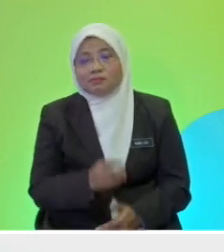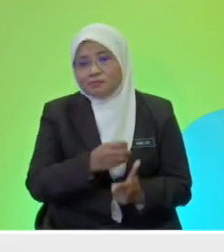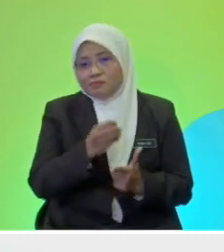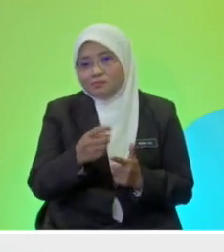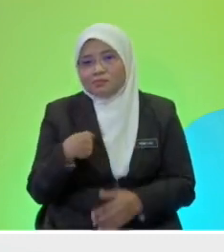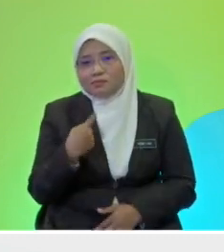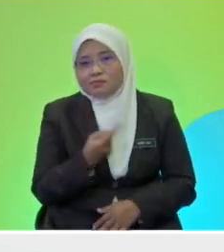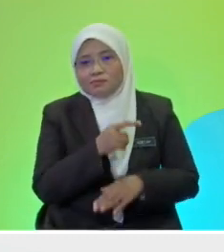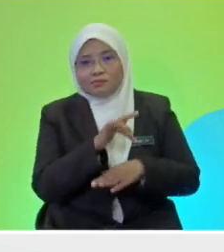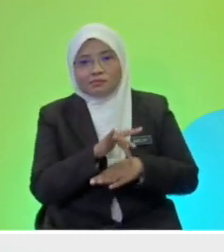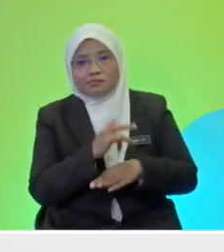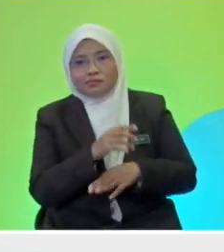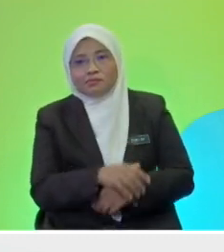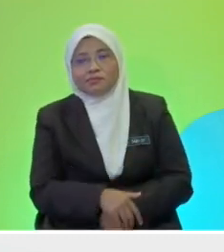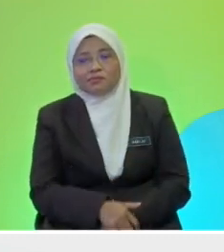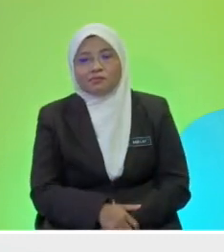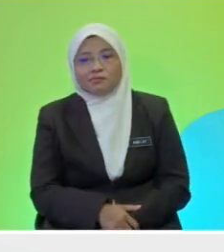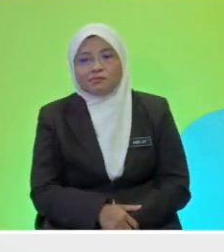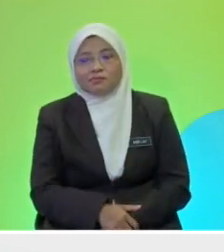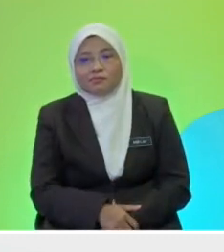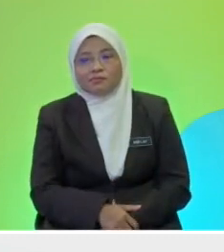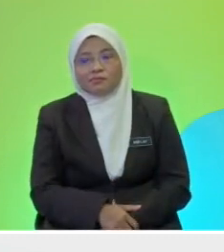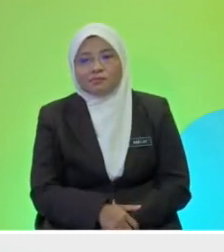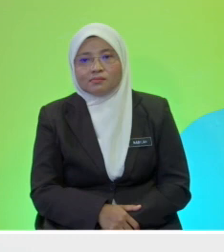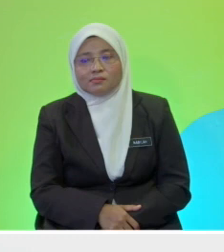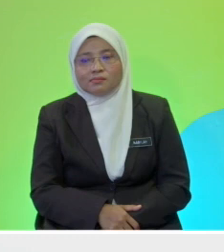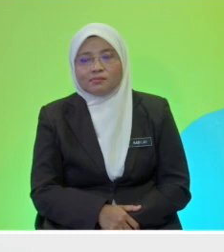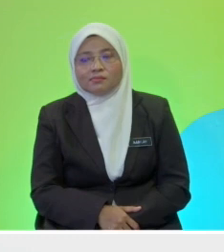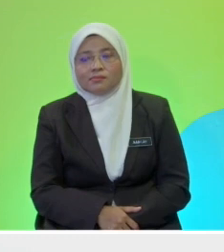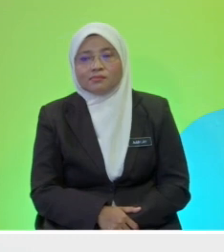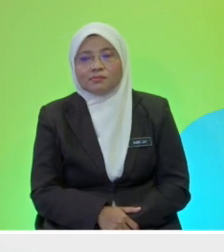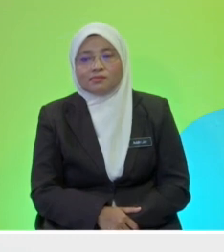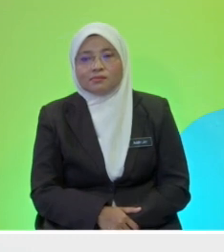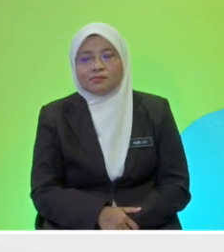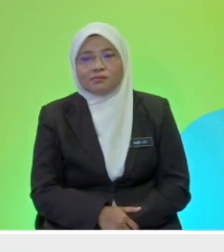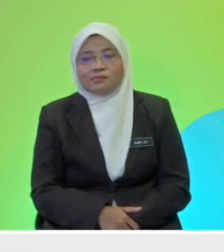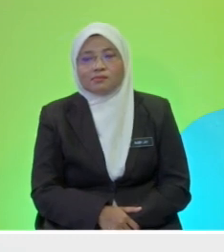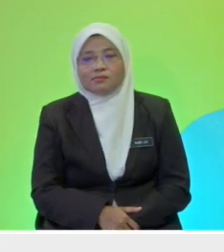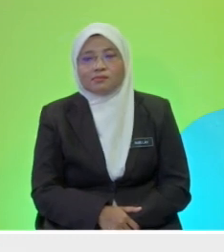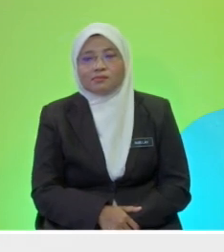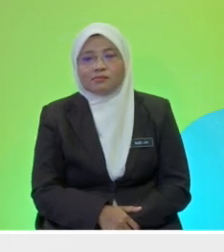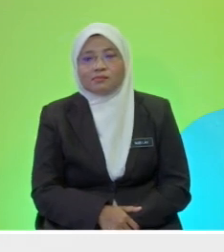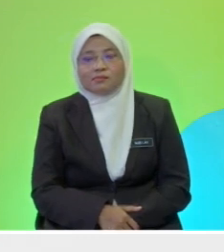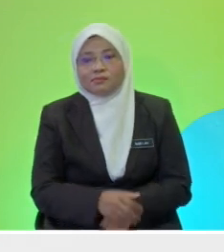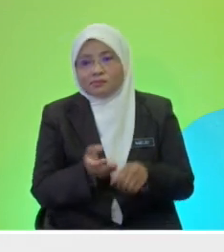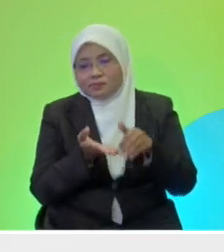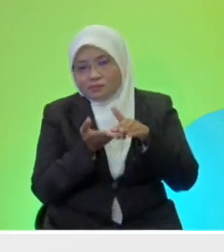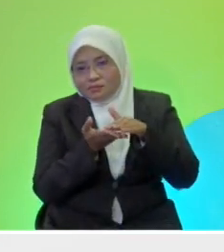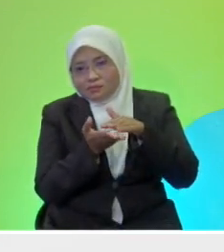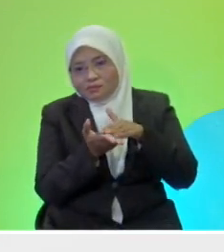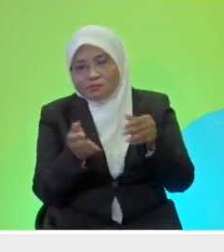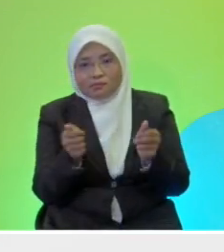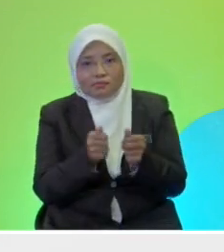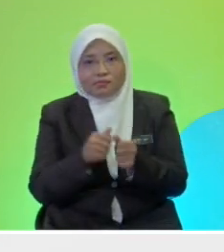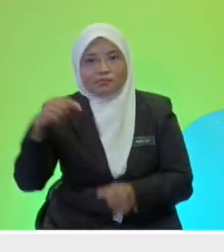plus di isolasi ya menggunakan enzim tadi disisipkan dengan gen